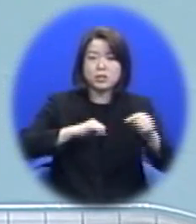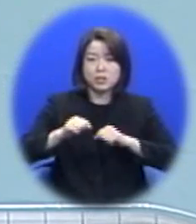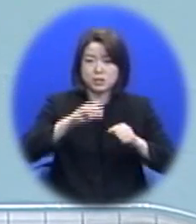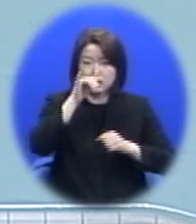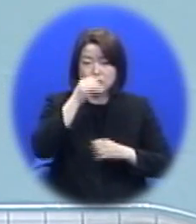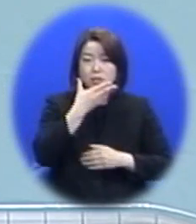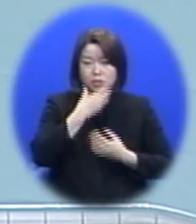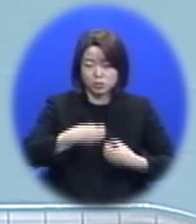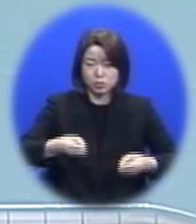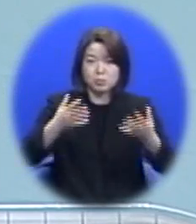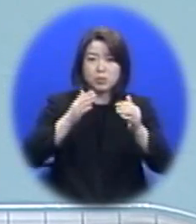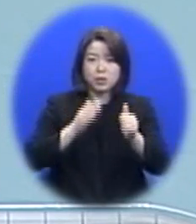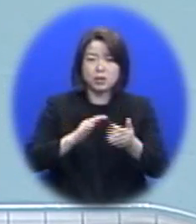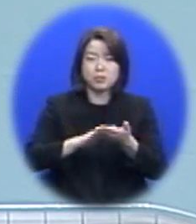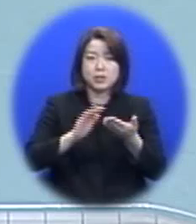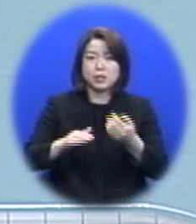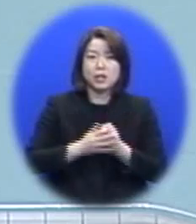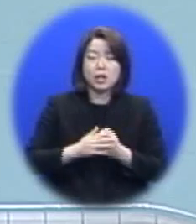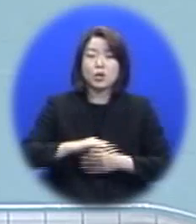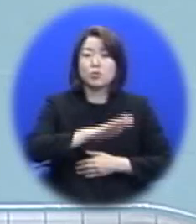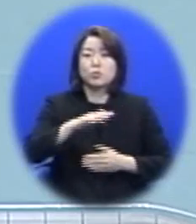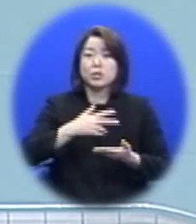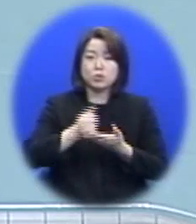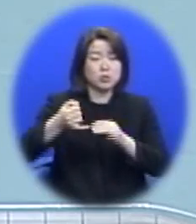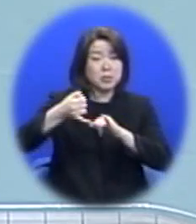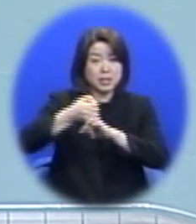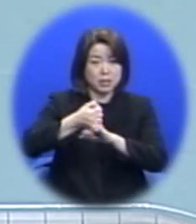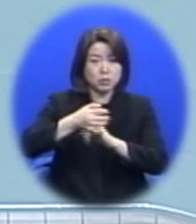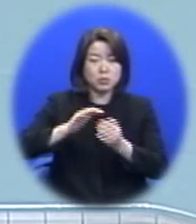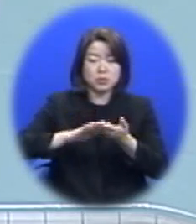축복합니다. 이건 우리 주님의 약속이니까.